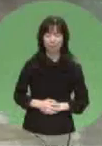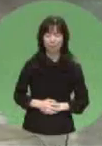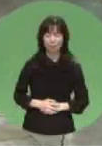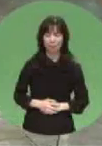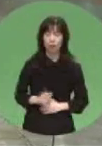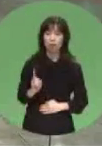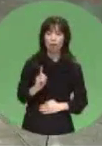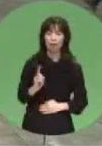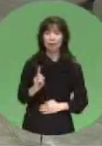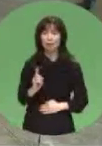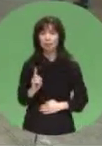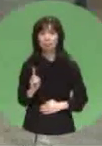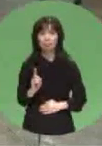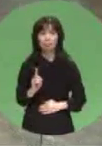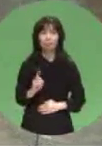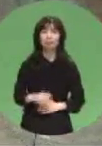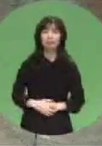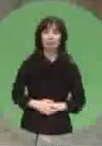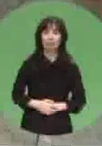何やろ。